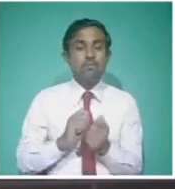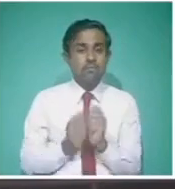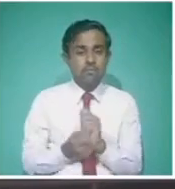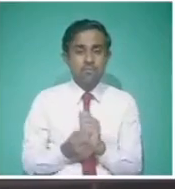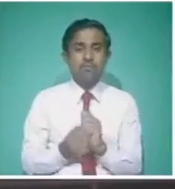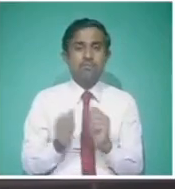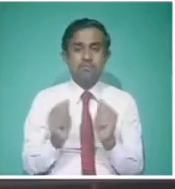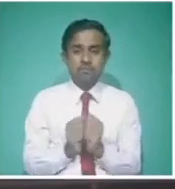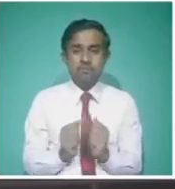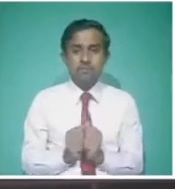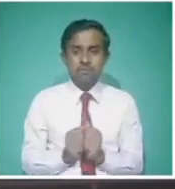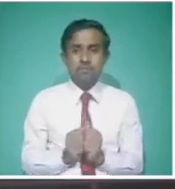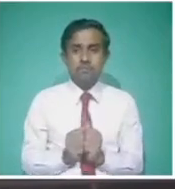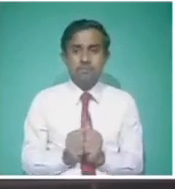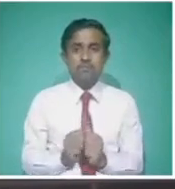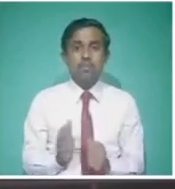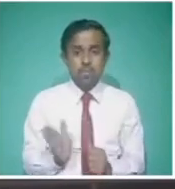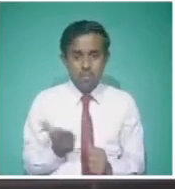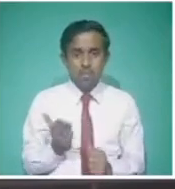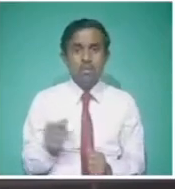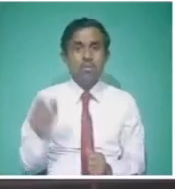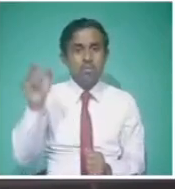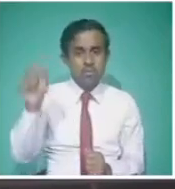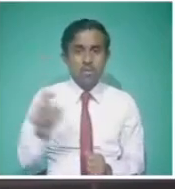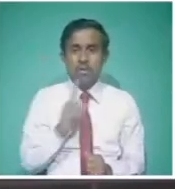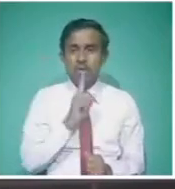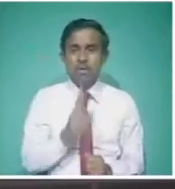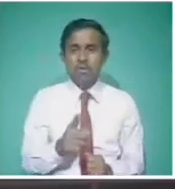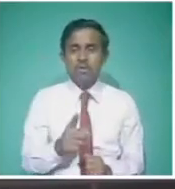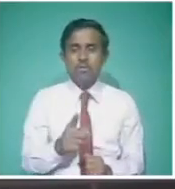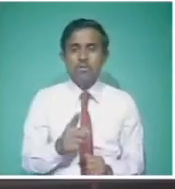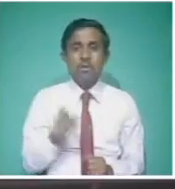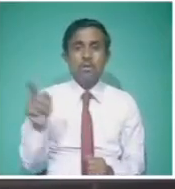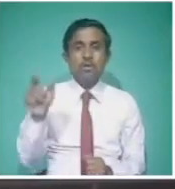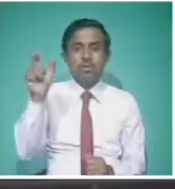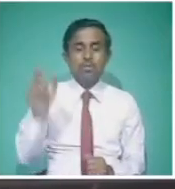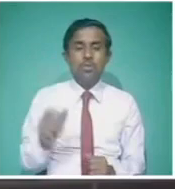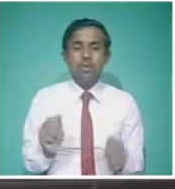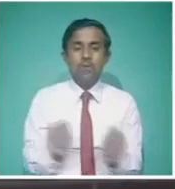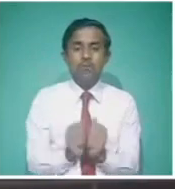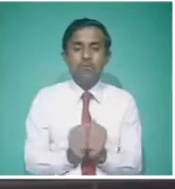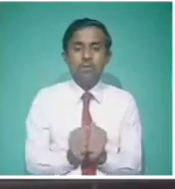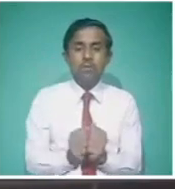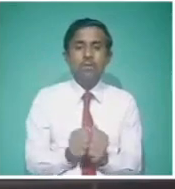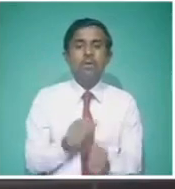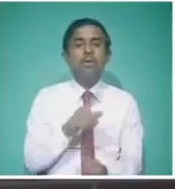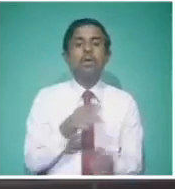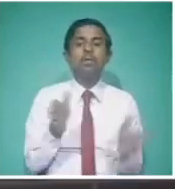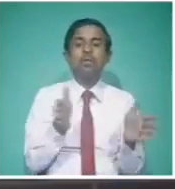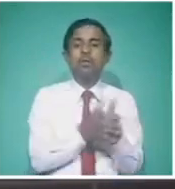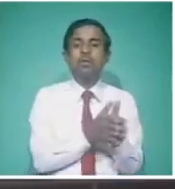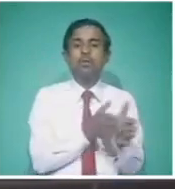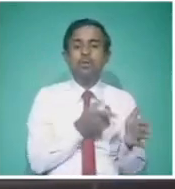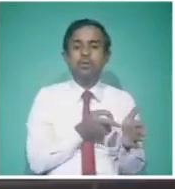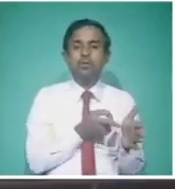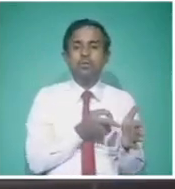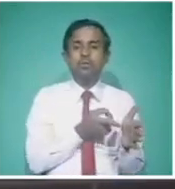ප්‍රතිවියෝගගත කිරීම සිදු කියලා යුතුයි කියලා එතුමා කියනවා. හැබැයි එතුමා කරන්නේ කාත් එක්කද? දැන්